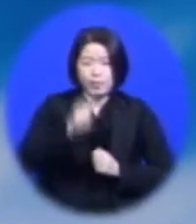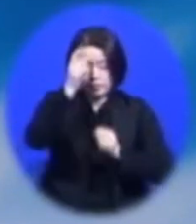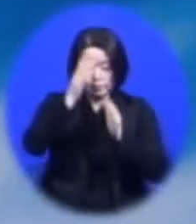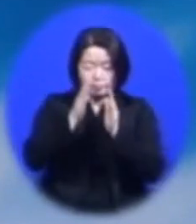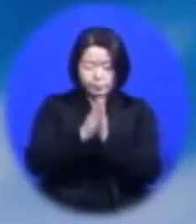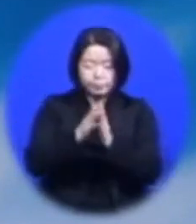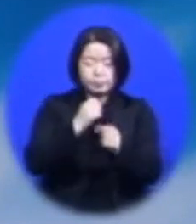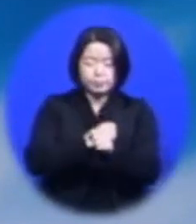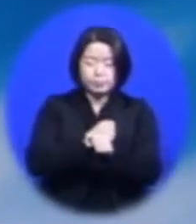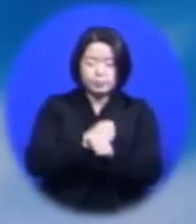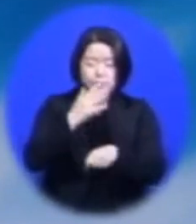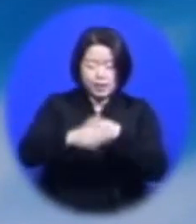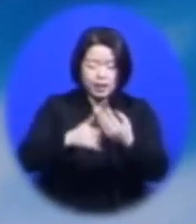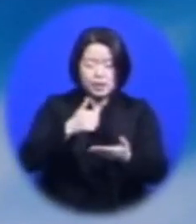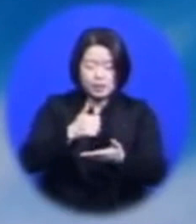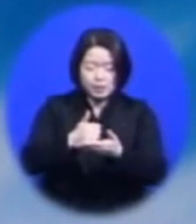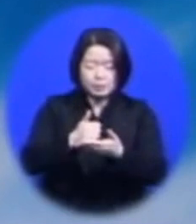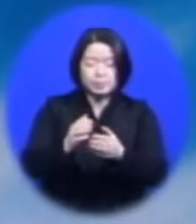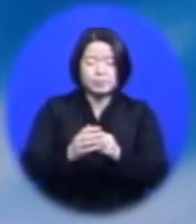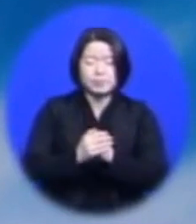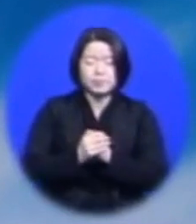기도하겠습니다. 하나님,